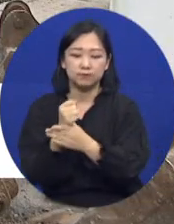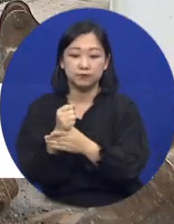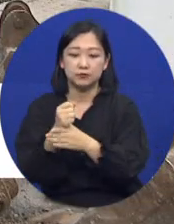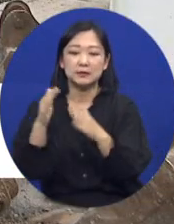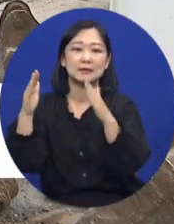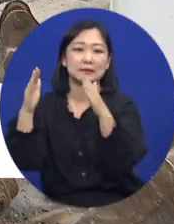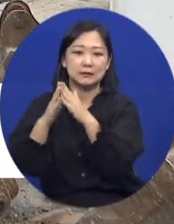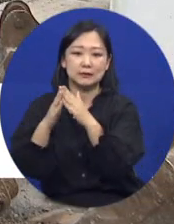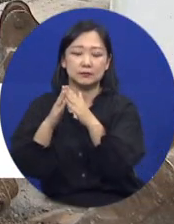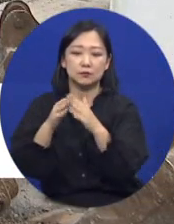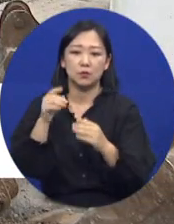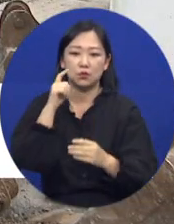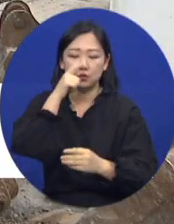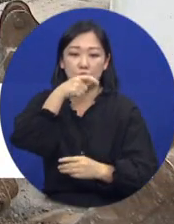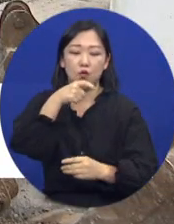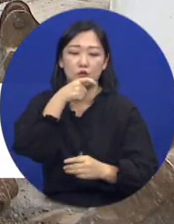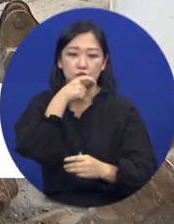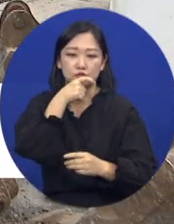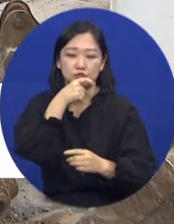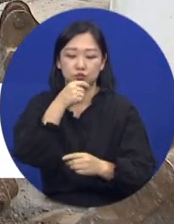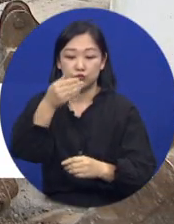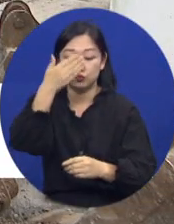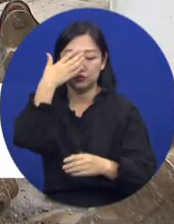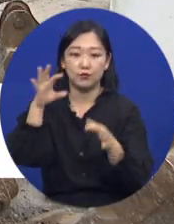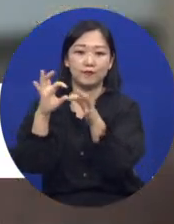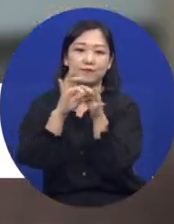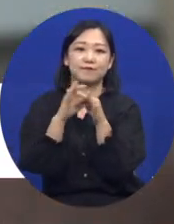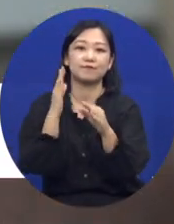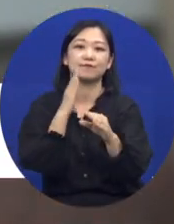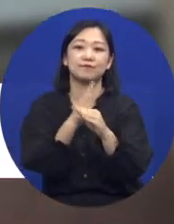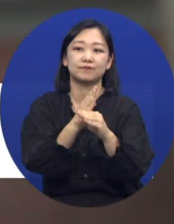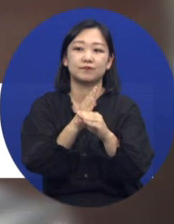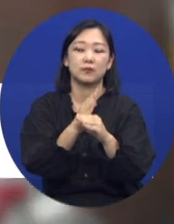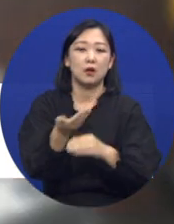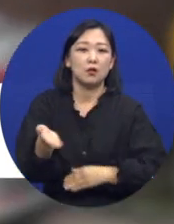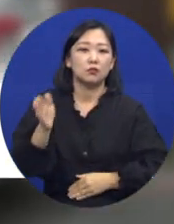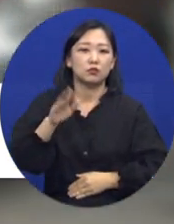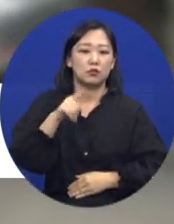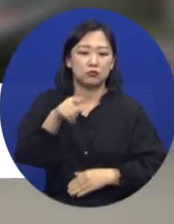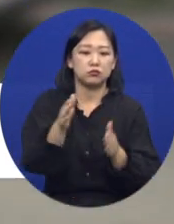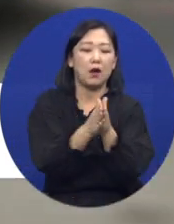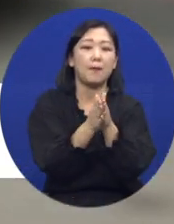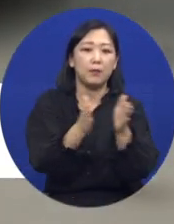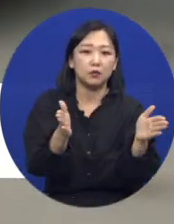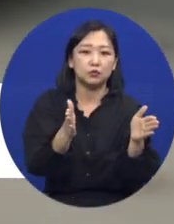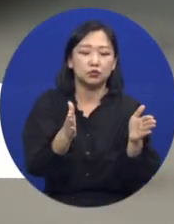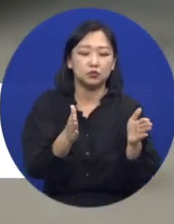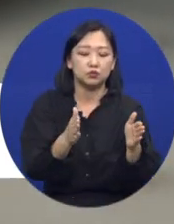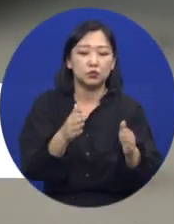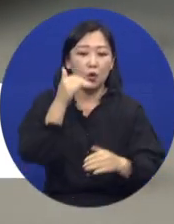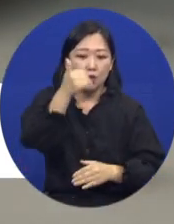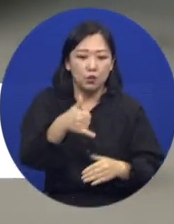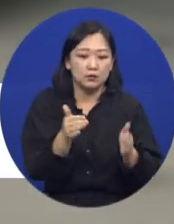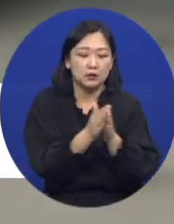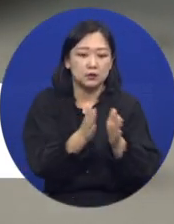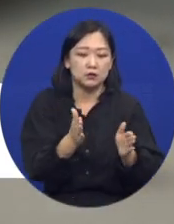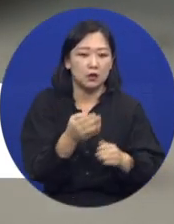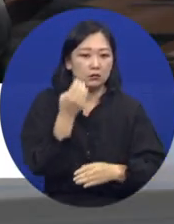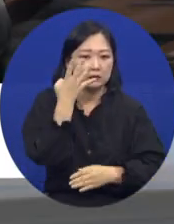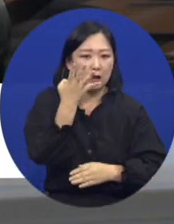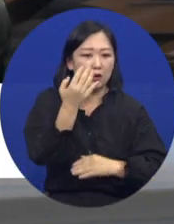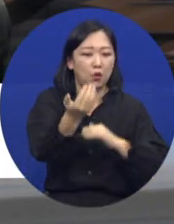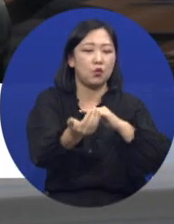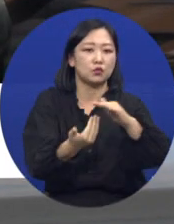공동주택들의 오수관도 하수관으로 무료로 연결해주고 있습니다. 그런데 이 아파트는 공사가 시작되기 불과 넉 달